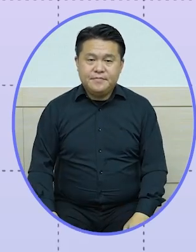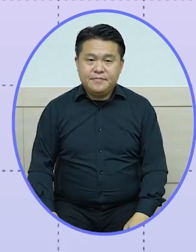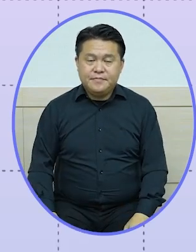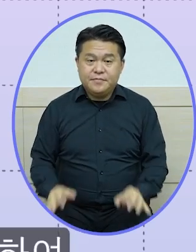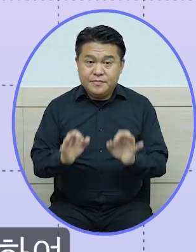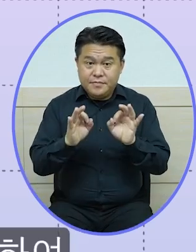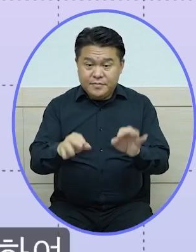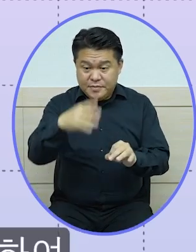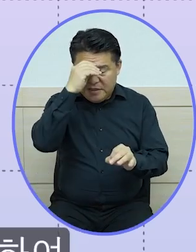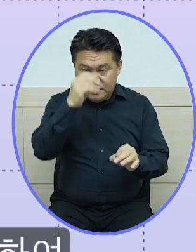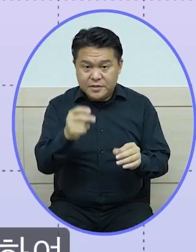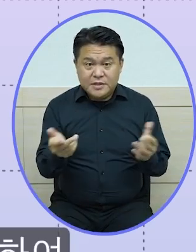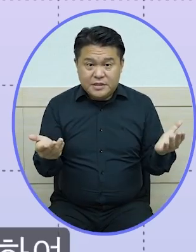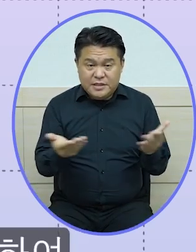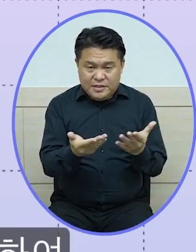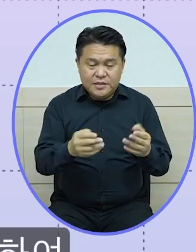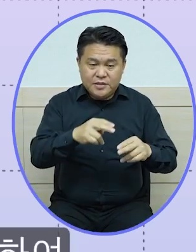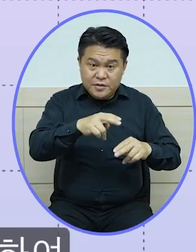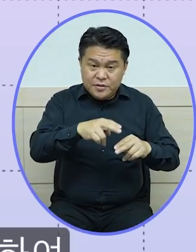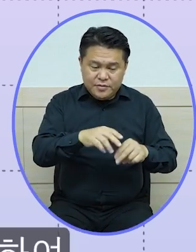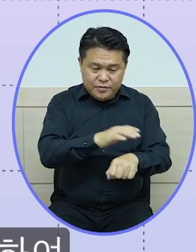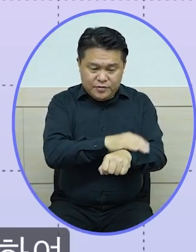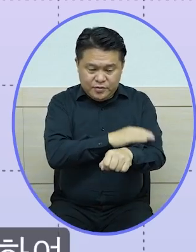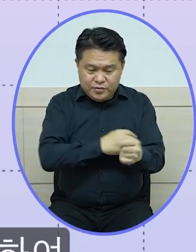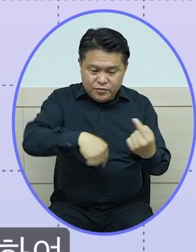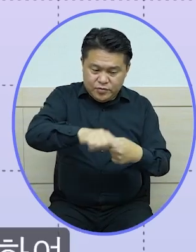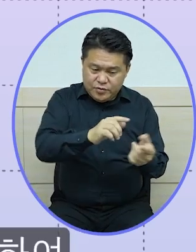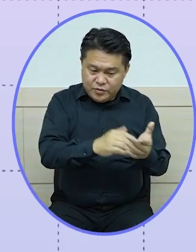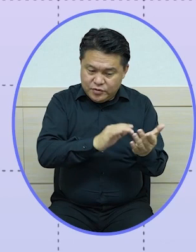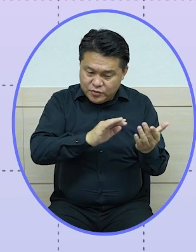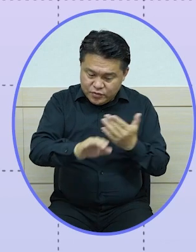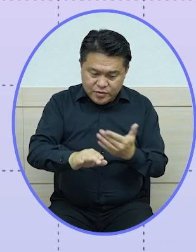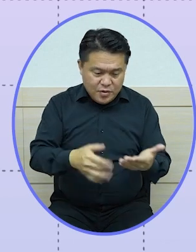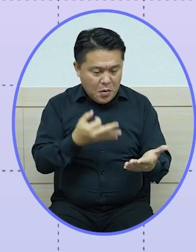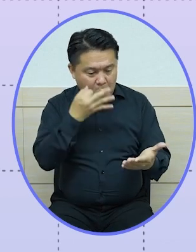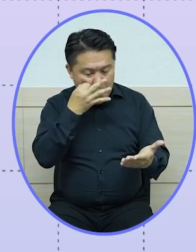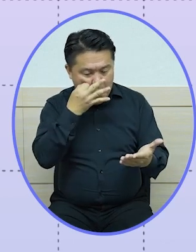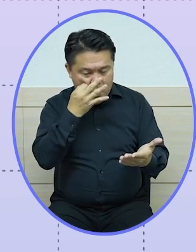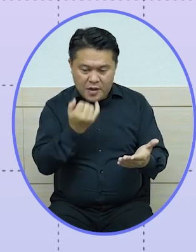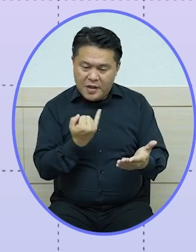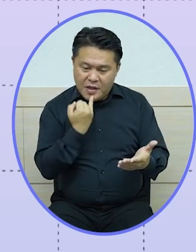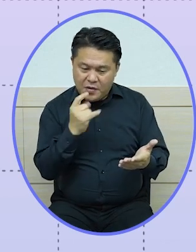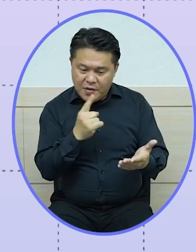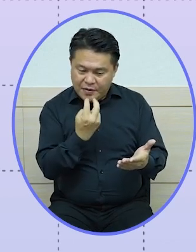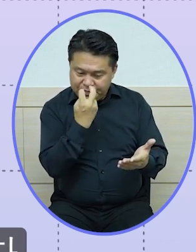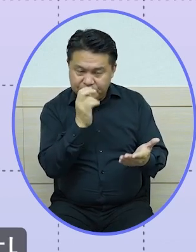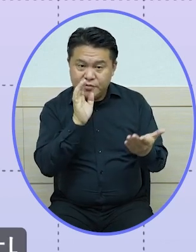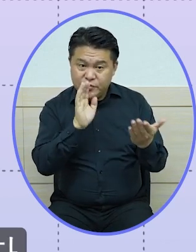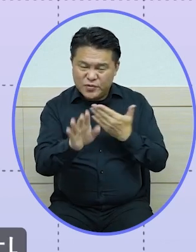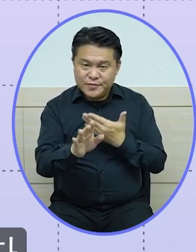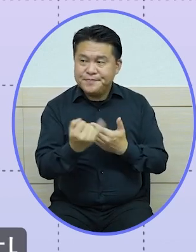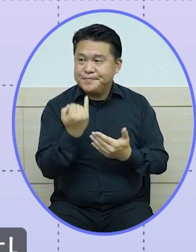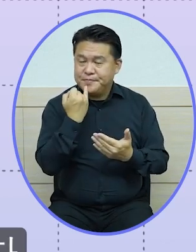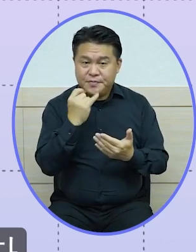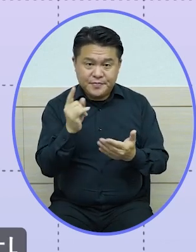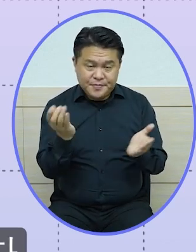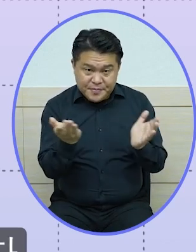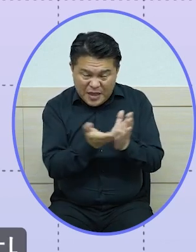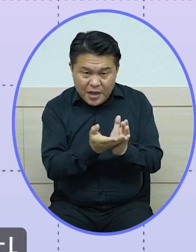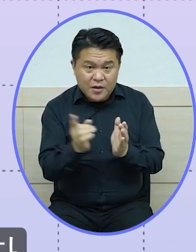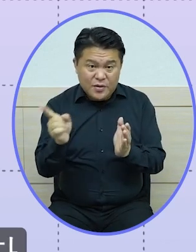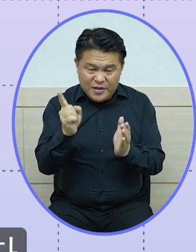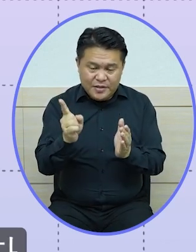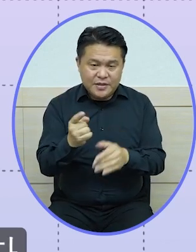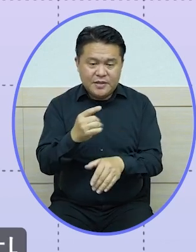이렇게 시범 직무로 사업을 운영한 후 직무의 적합성 여부를 심사하여 적합한 경우 직무 매뉴얼을 개발하여 현장에 보급하는 사업도